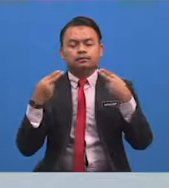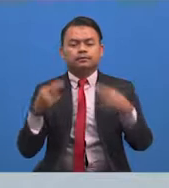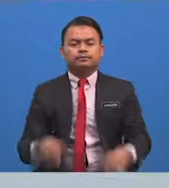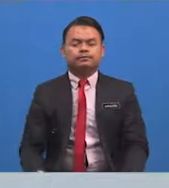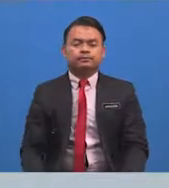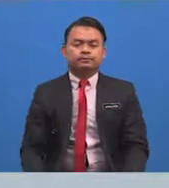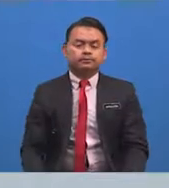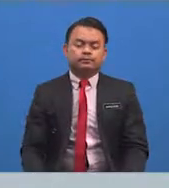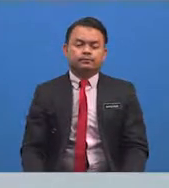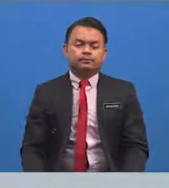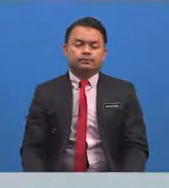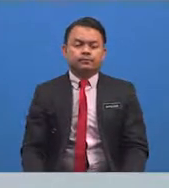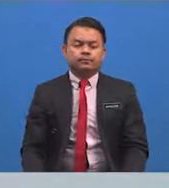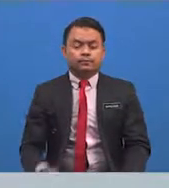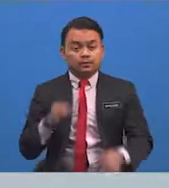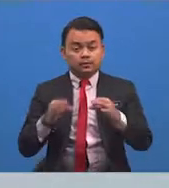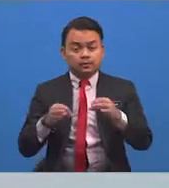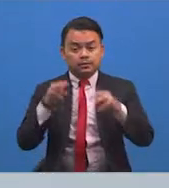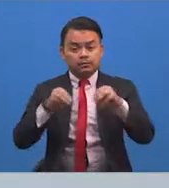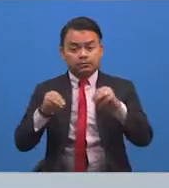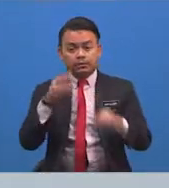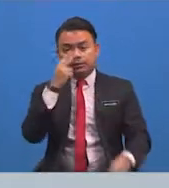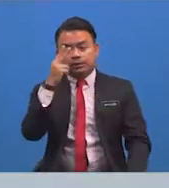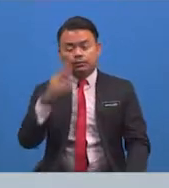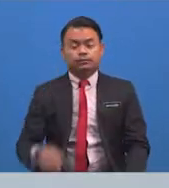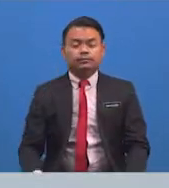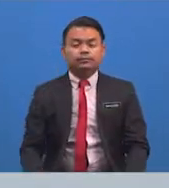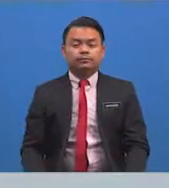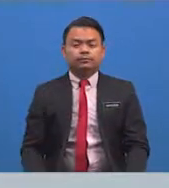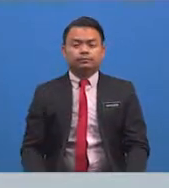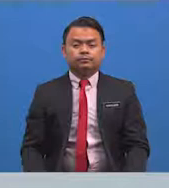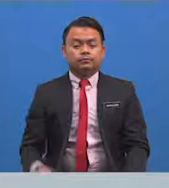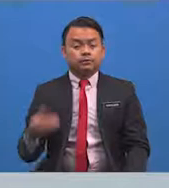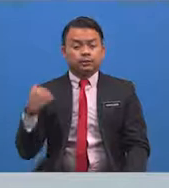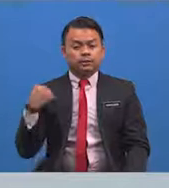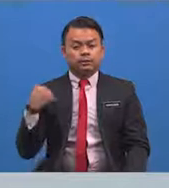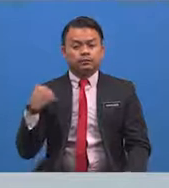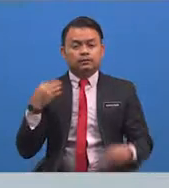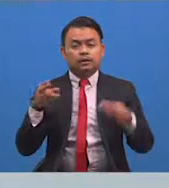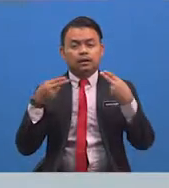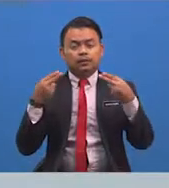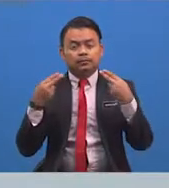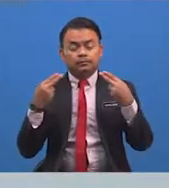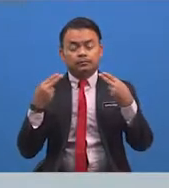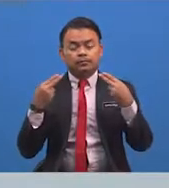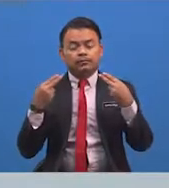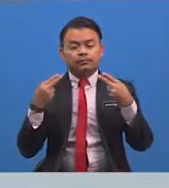Jika murid-murid lihat imej tersebut, sebahagian haba terperangkap oleh gas rumah